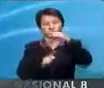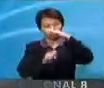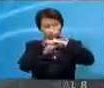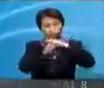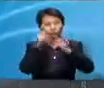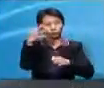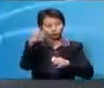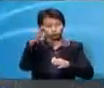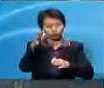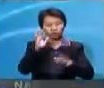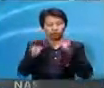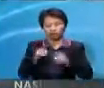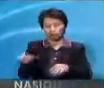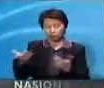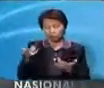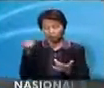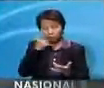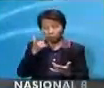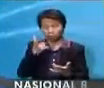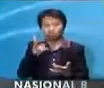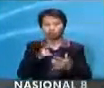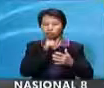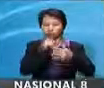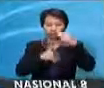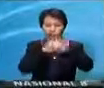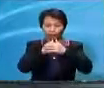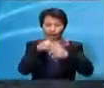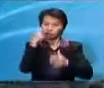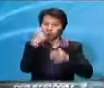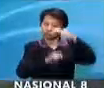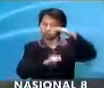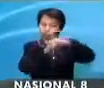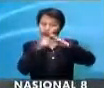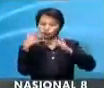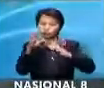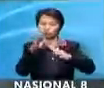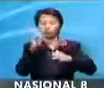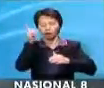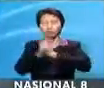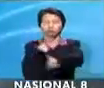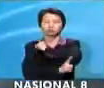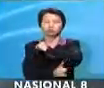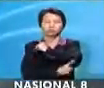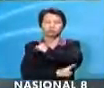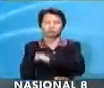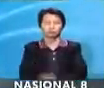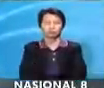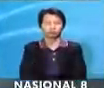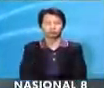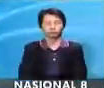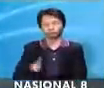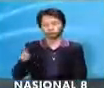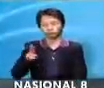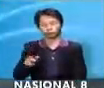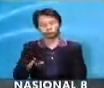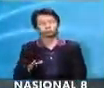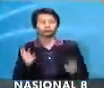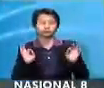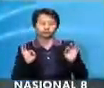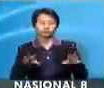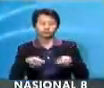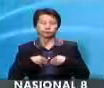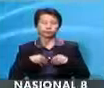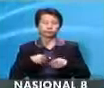Kalau dia tak nak, kena penalty, financial penalty lah. Sementara itu, Zulfahmi Khairuddin akur dan gembira dengan